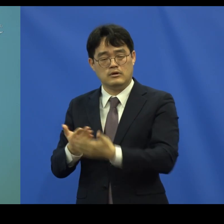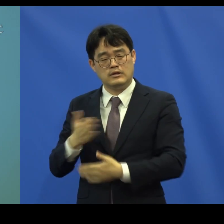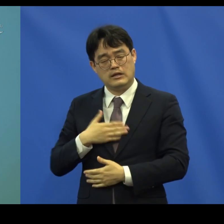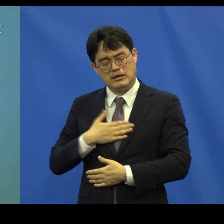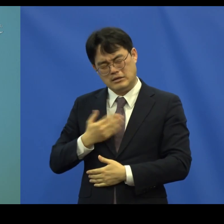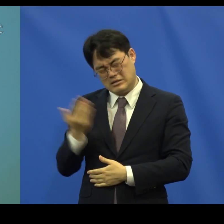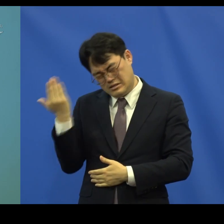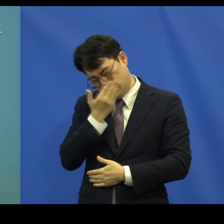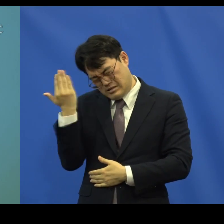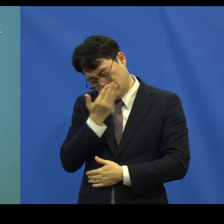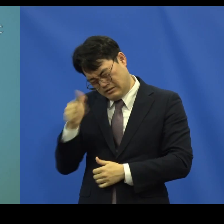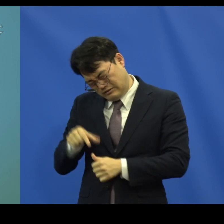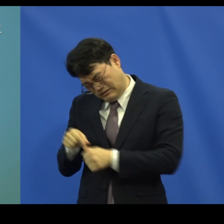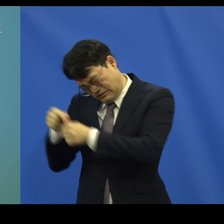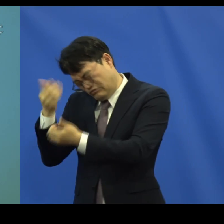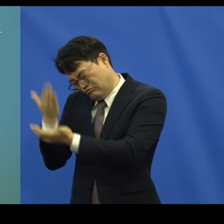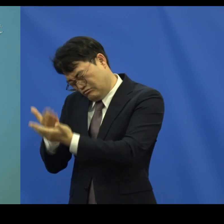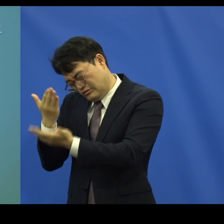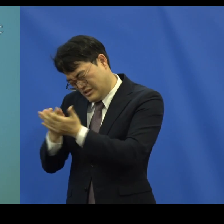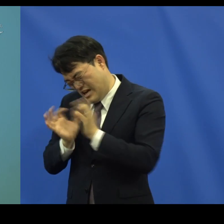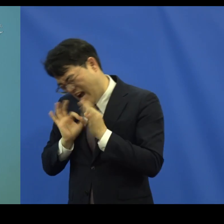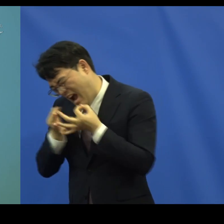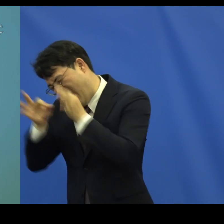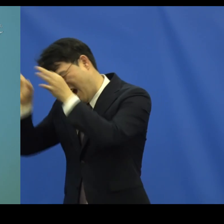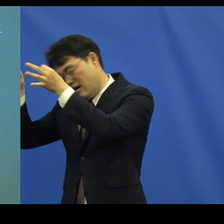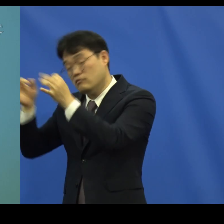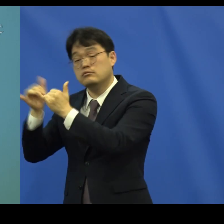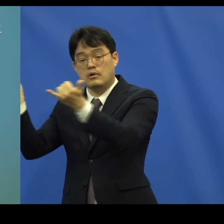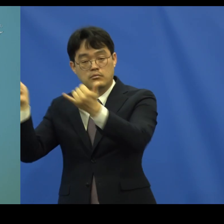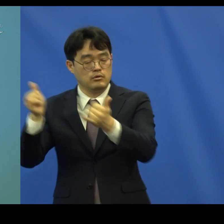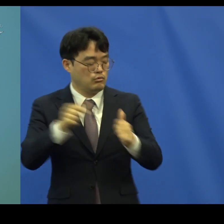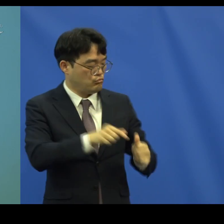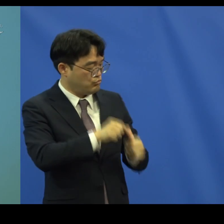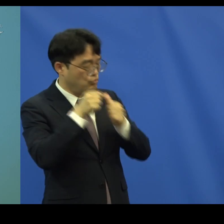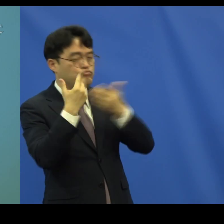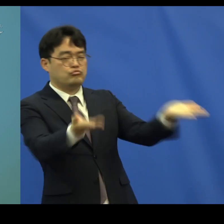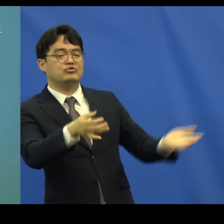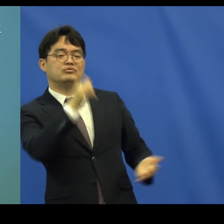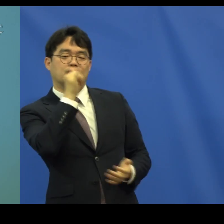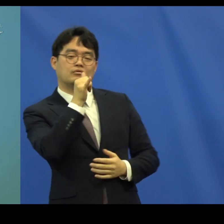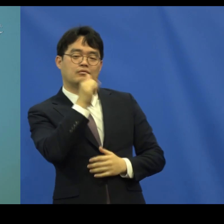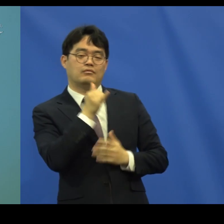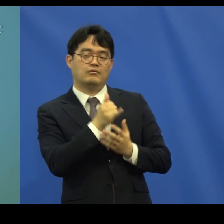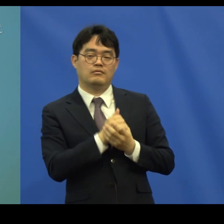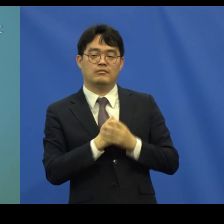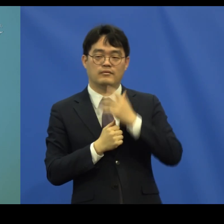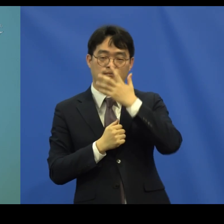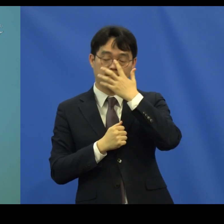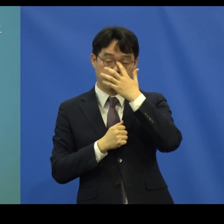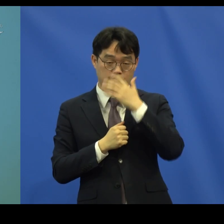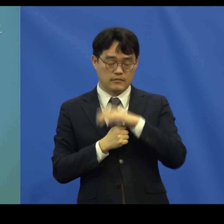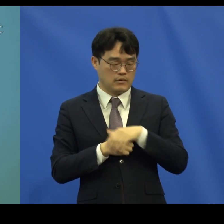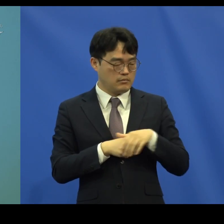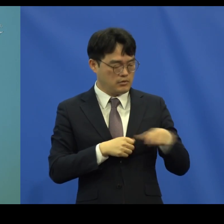그런 부르짖음을 하는 자를 하나님이 살려주시는 거예요. 그래서 그 남은 바 죽게 된 것을 굳게 하라. 조금이라도